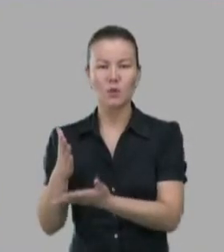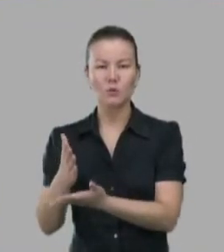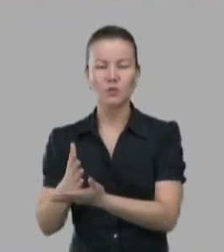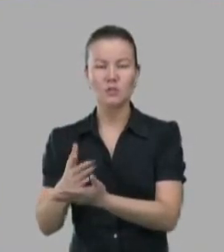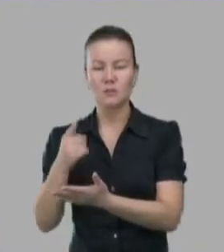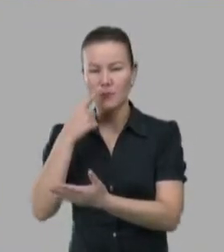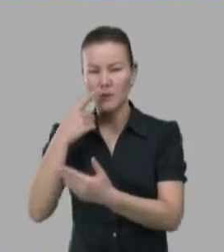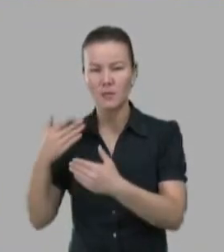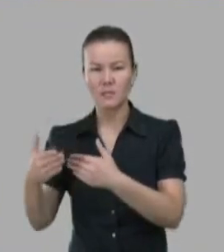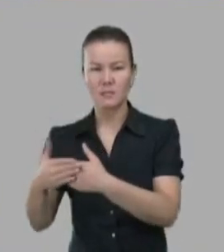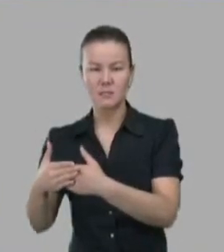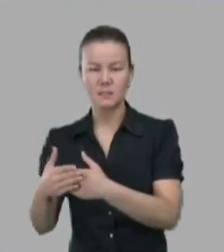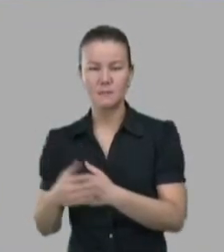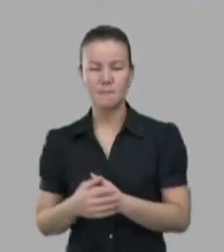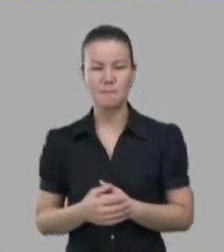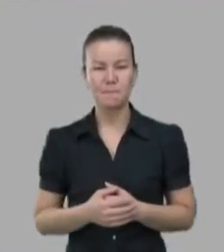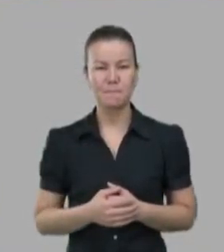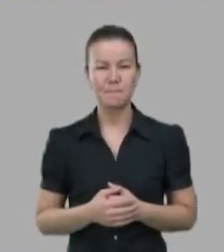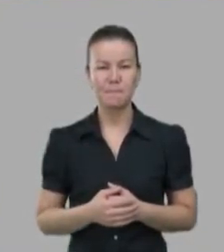расположенными поблизости.